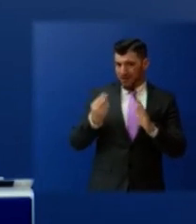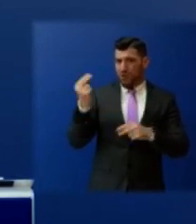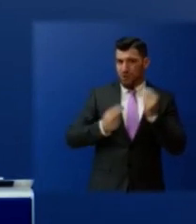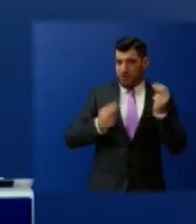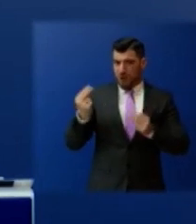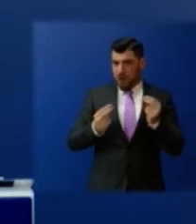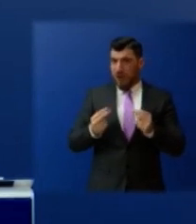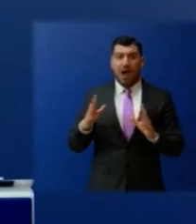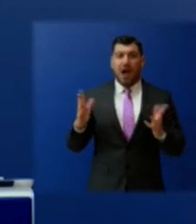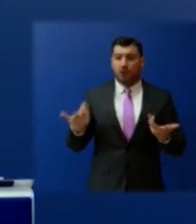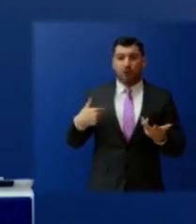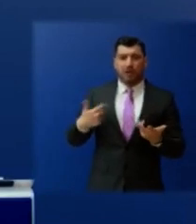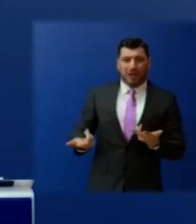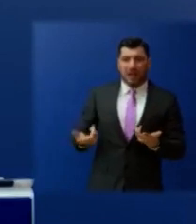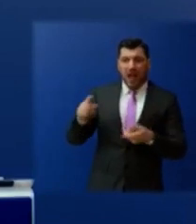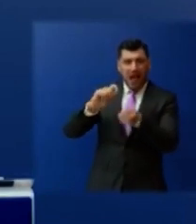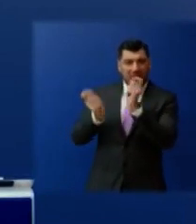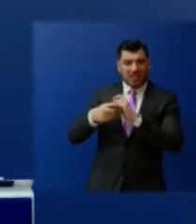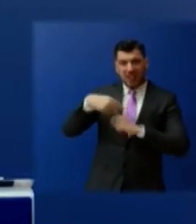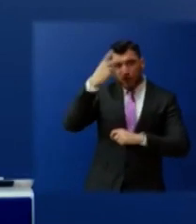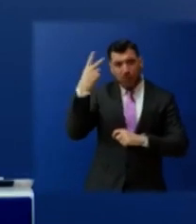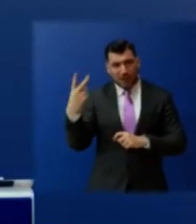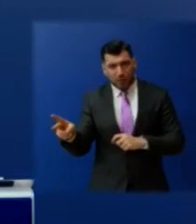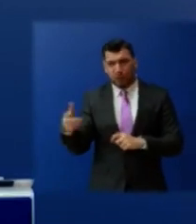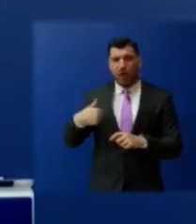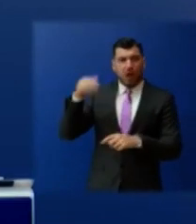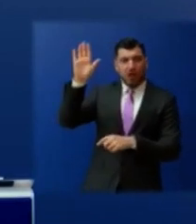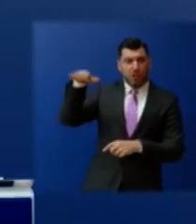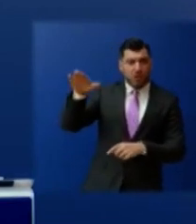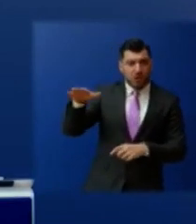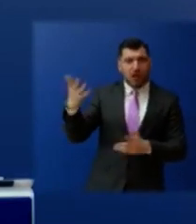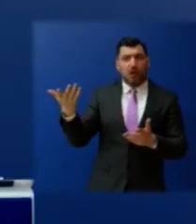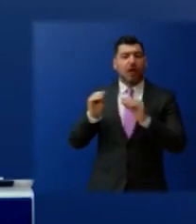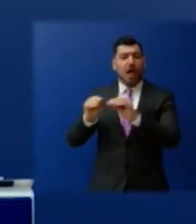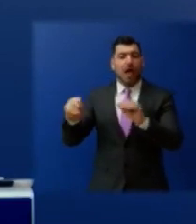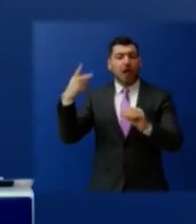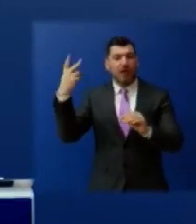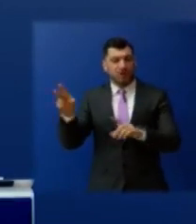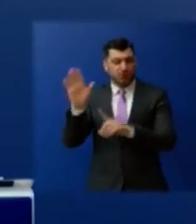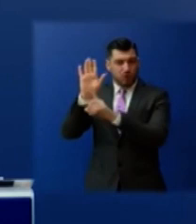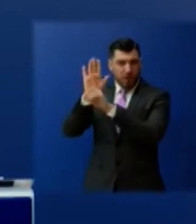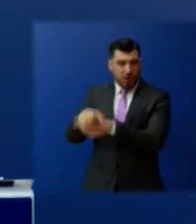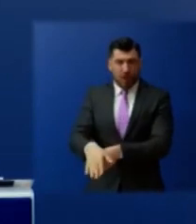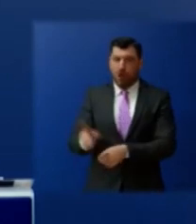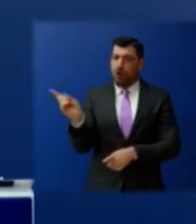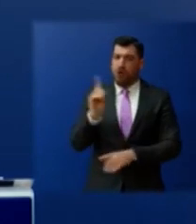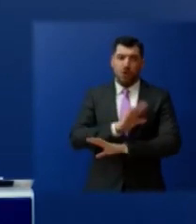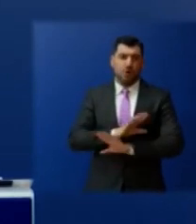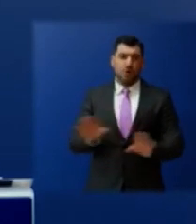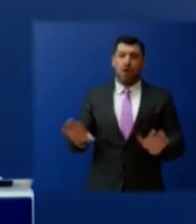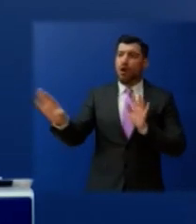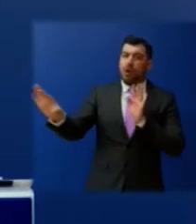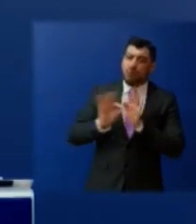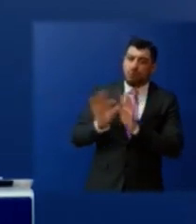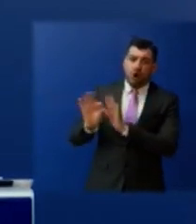κοινωνίας, με έμφαση φυσικά στους πιο ευάλωτους συμπολίτες μας. Κάναμε εξ αρχής ξεκάθαρο ότι η στήριξη αυτή θα συνεχίζεται για